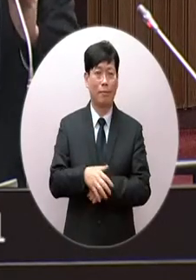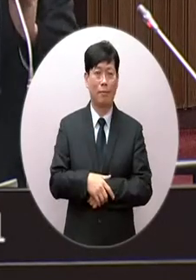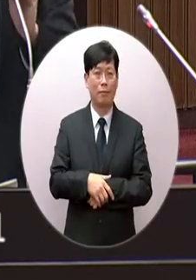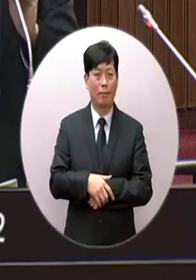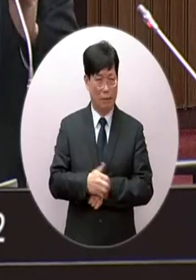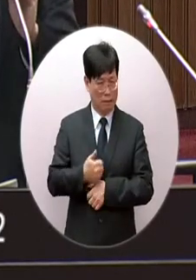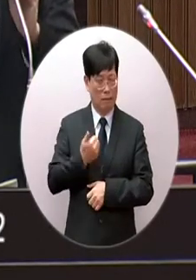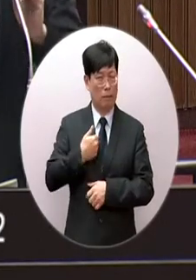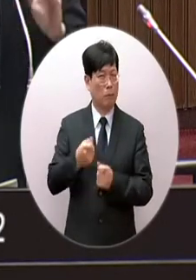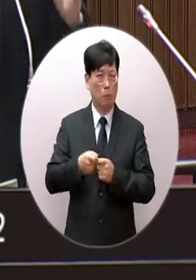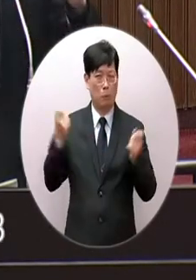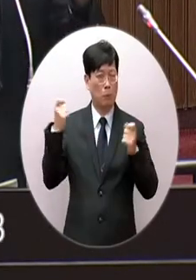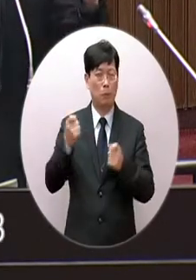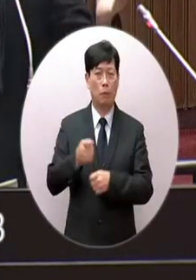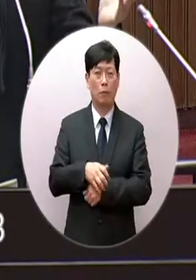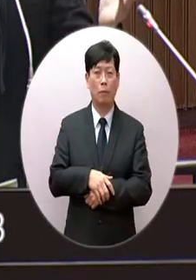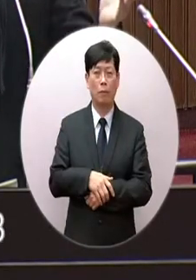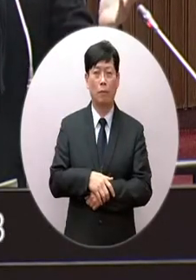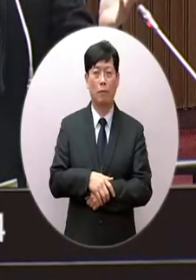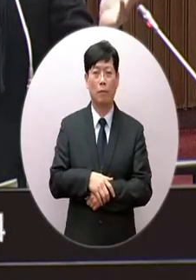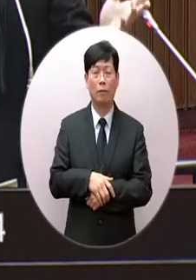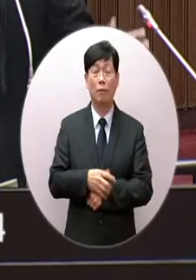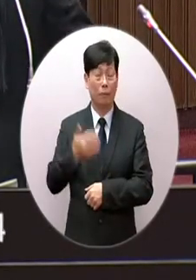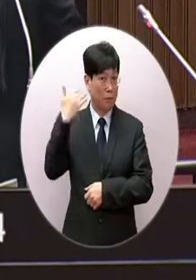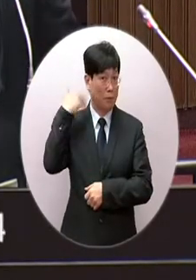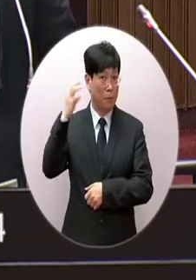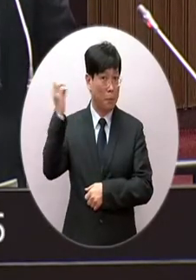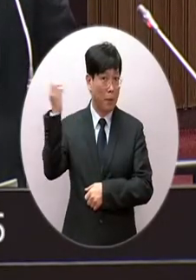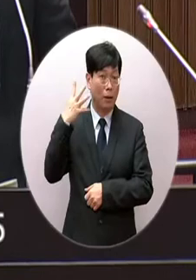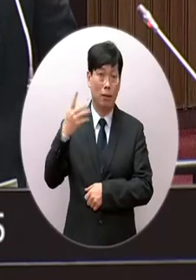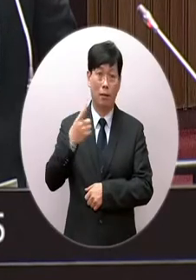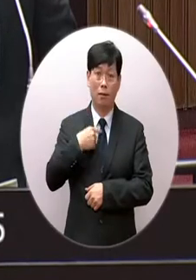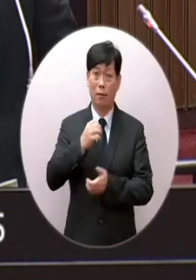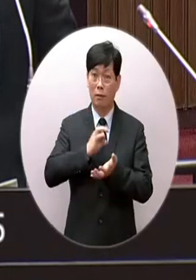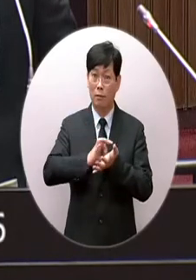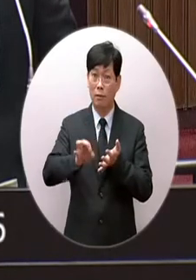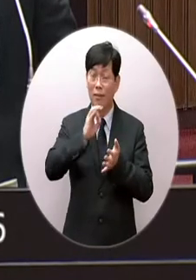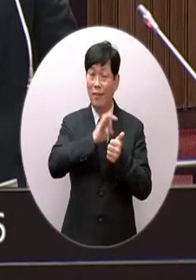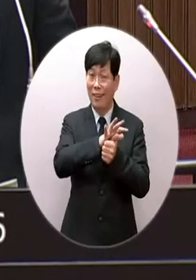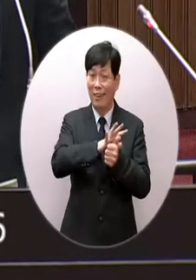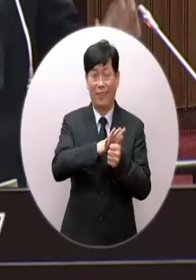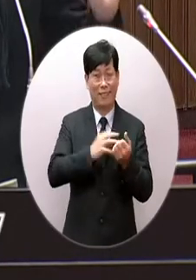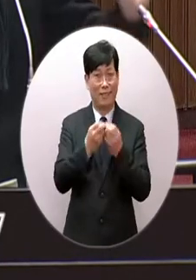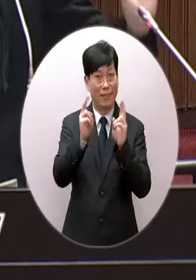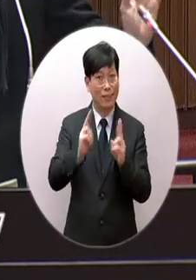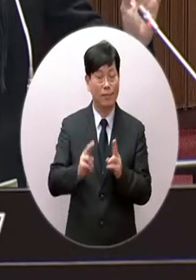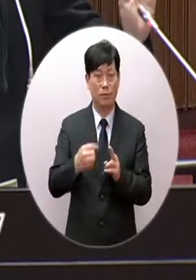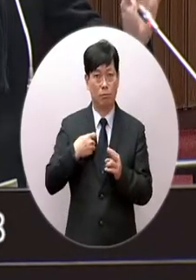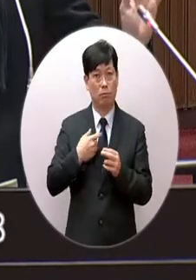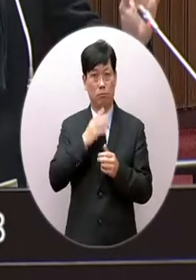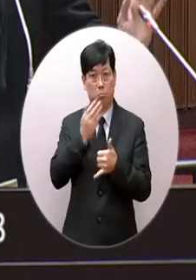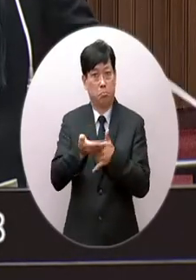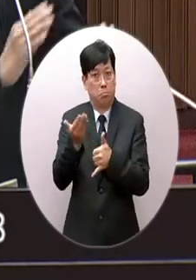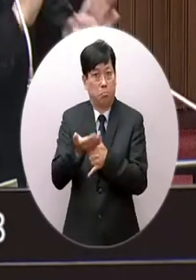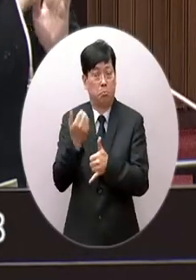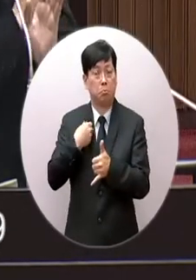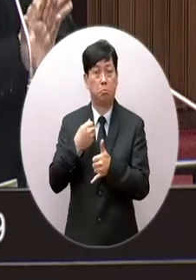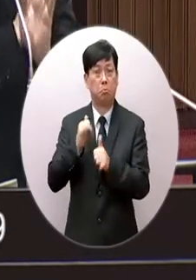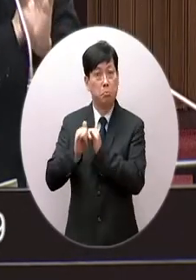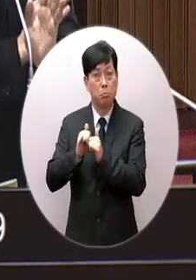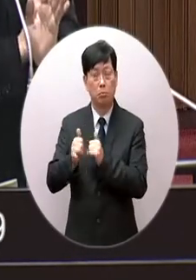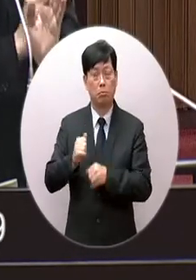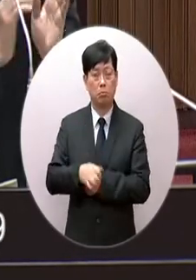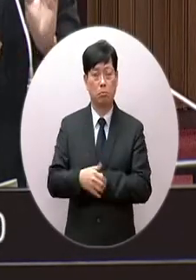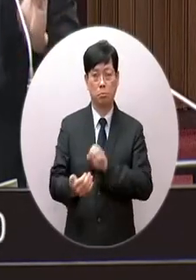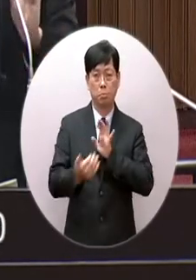身且具。我们之前听说要用爱来发电，我们北北基的所有民众